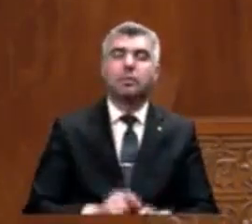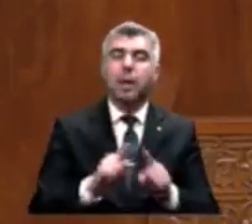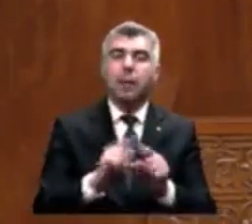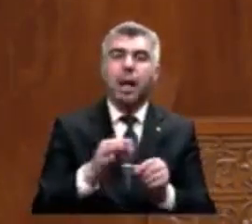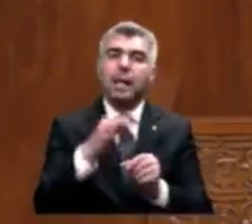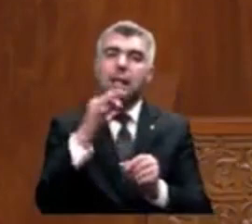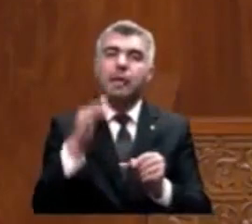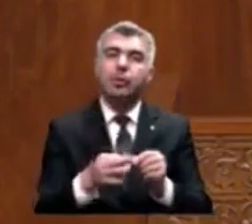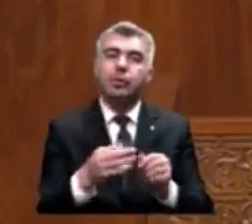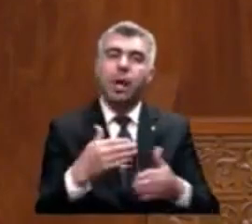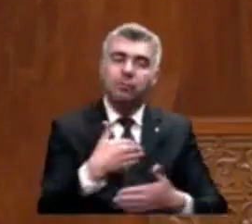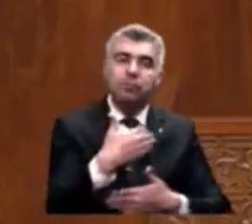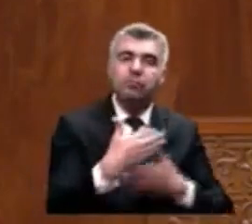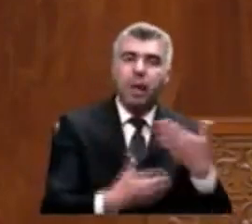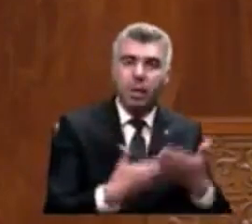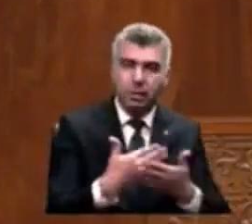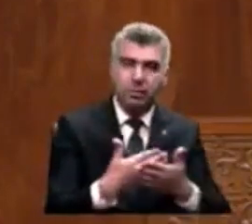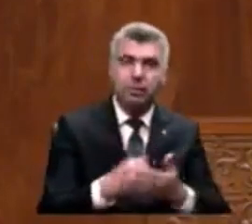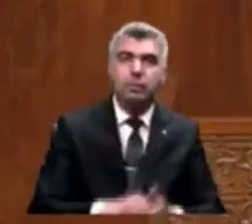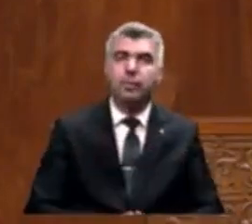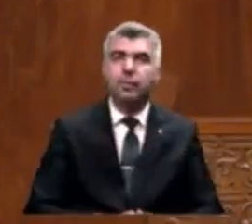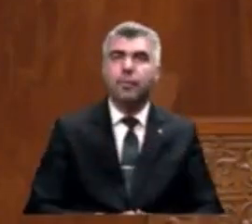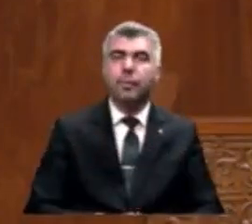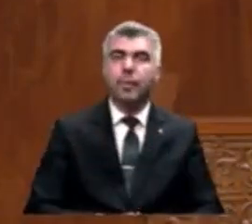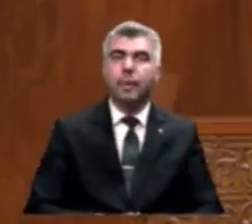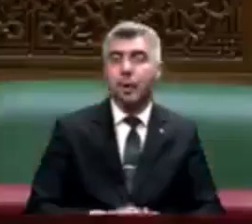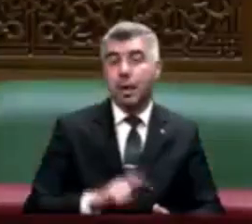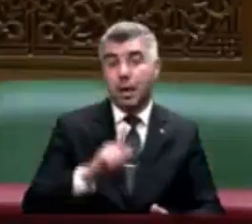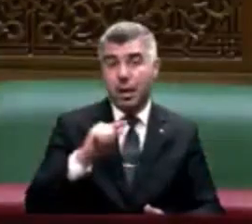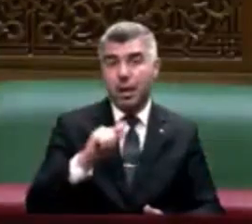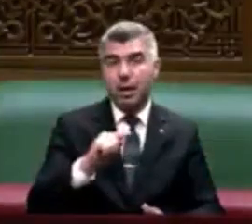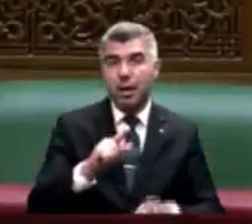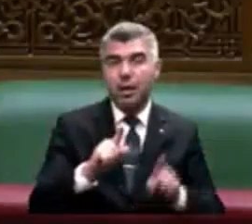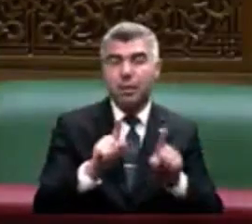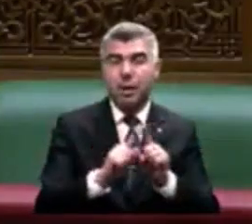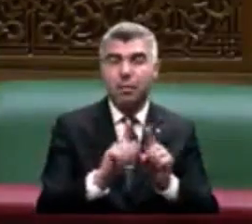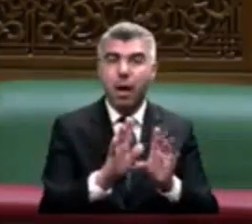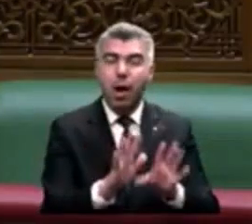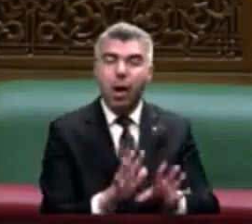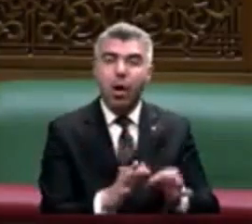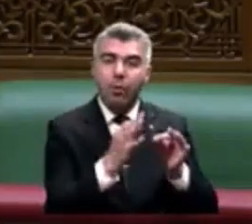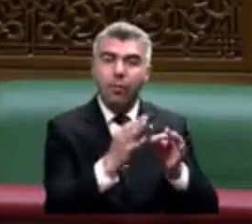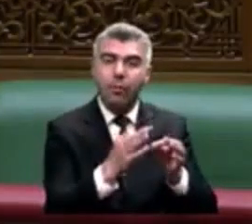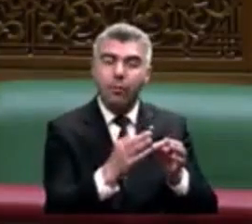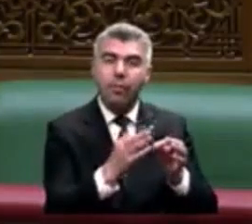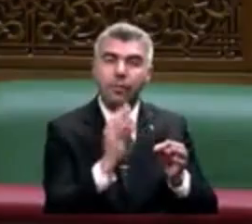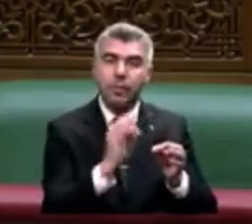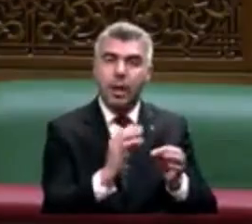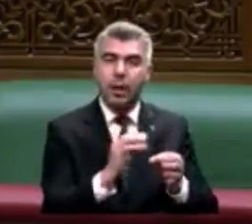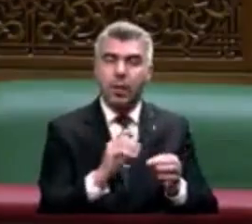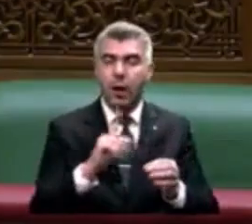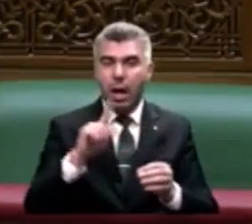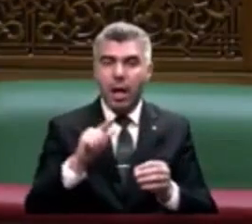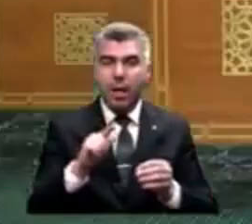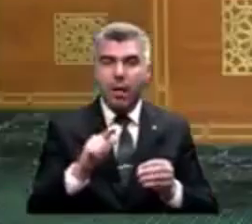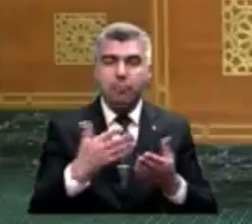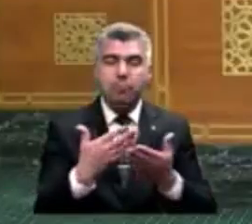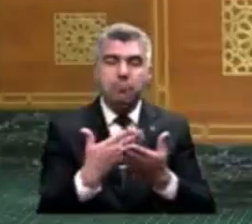النتائج، مكتسبات اللي هي تتعطي لواحد الفئة كبيرة